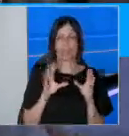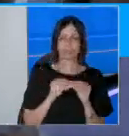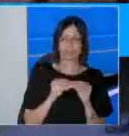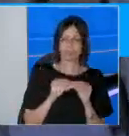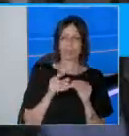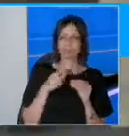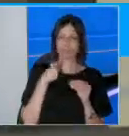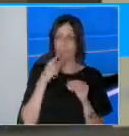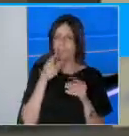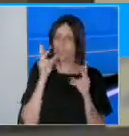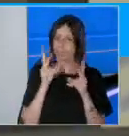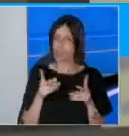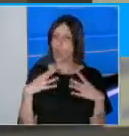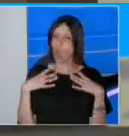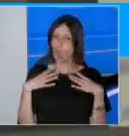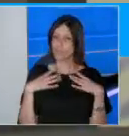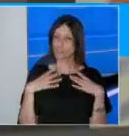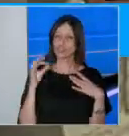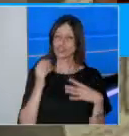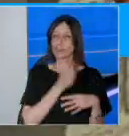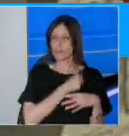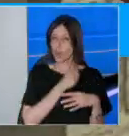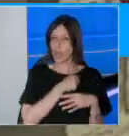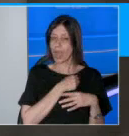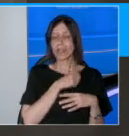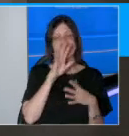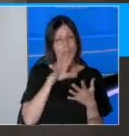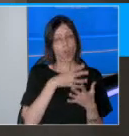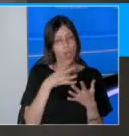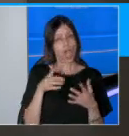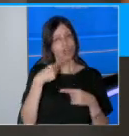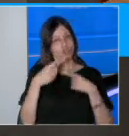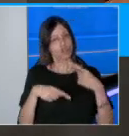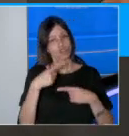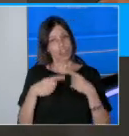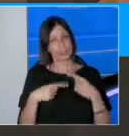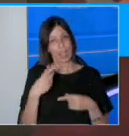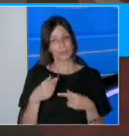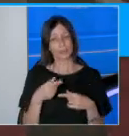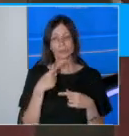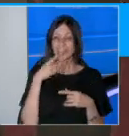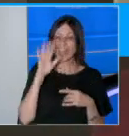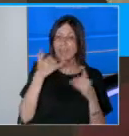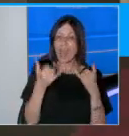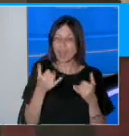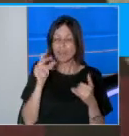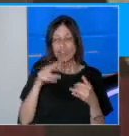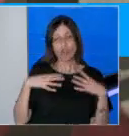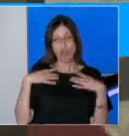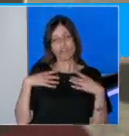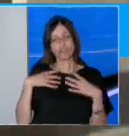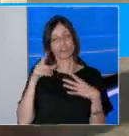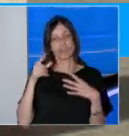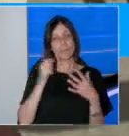לכן, אלי, שאתם תאפשרו חופש פולחן, ולוח השנה... אנחנו מאפשרים. כן, לוח השנה למעשה... גם בשעה זו חופש פולחן. כן, לוח